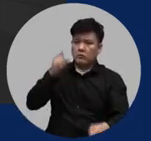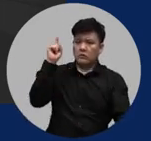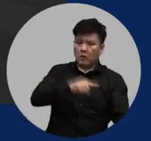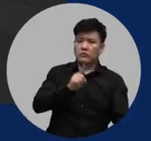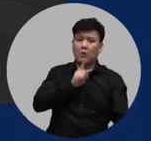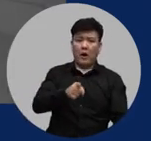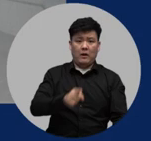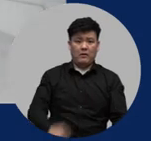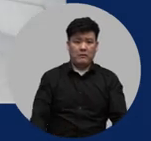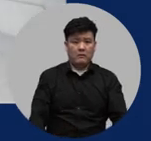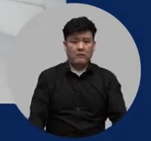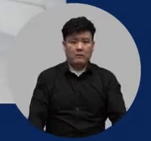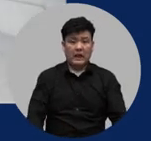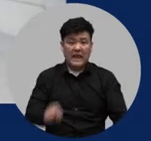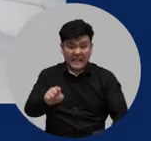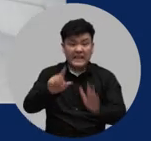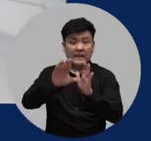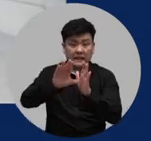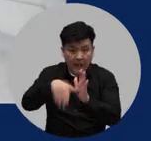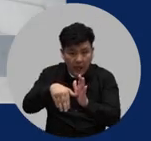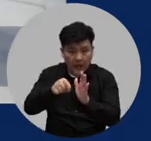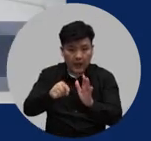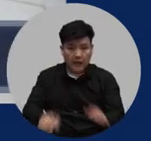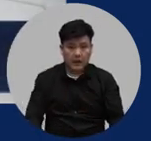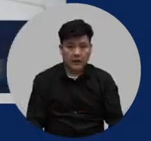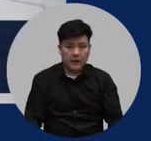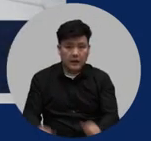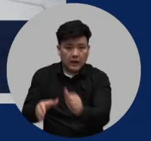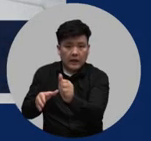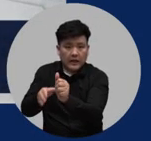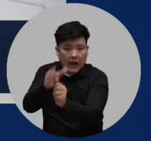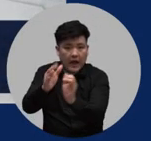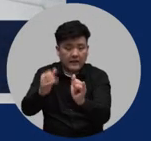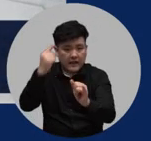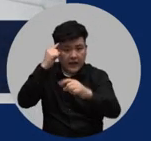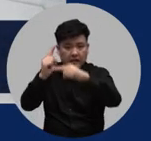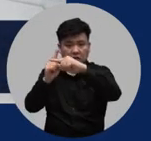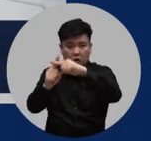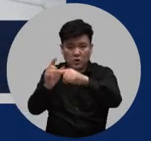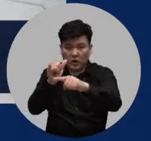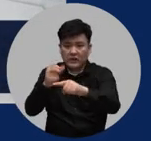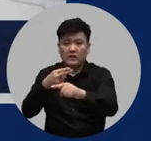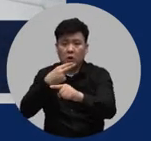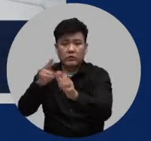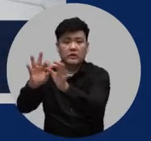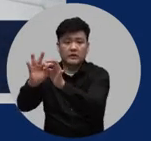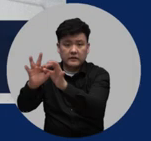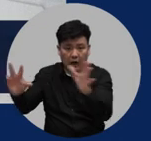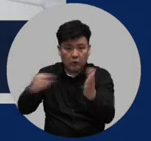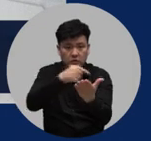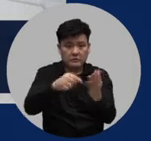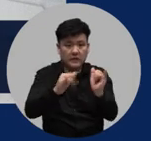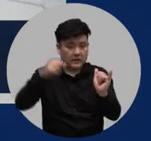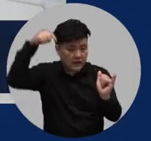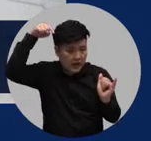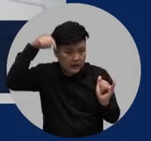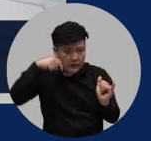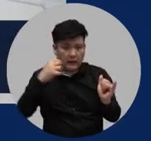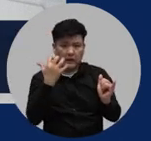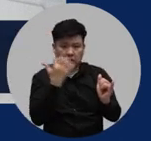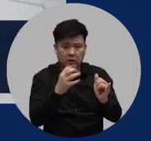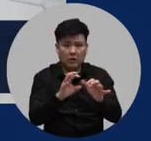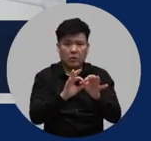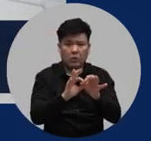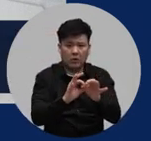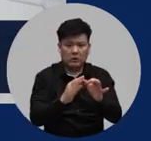느꼈습니다. 이런 경우에는 가해자의 긍정적 의도가 있든 없든 피해자가 느끼기에 성적